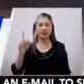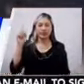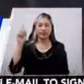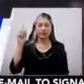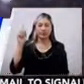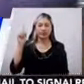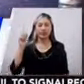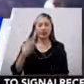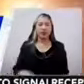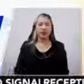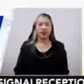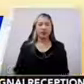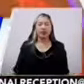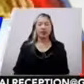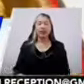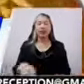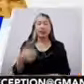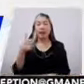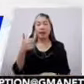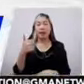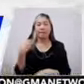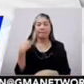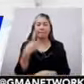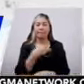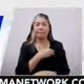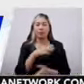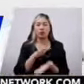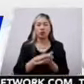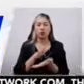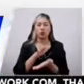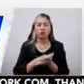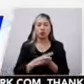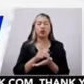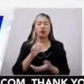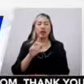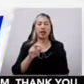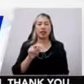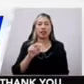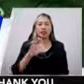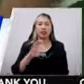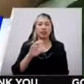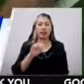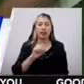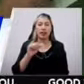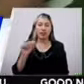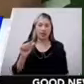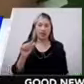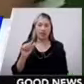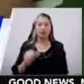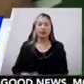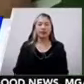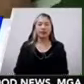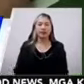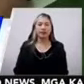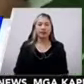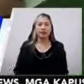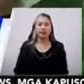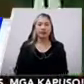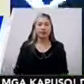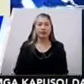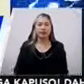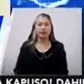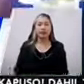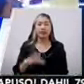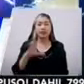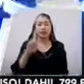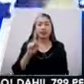10-member schools ng National Collegiate Athletic Association o NCAA. Gaya ng Binil Blazers.